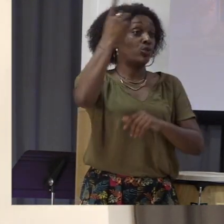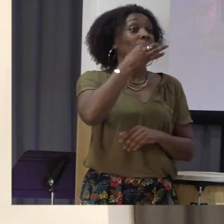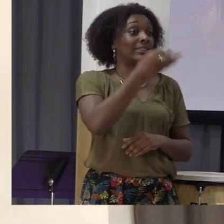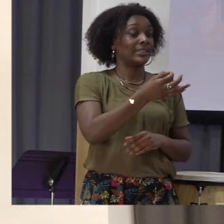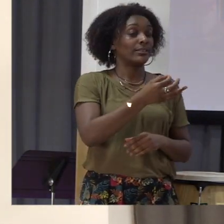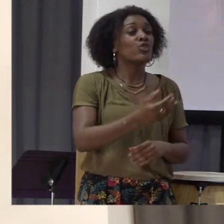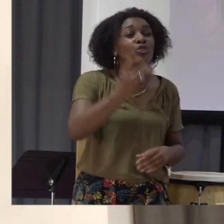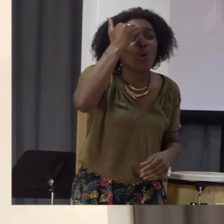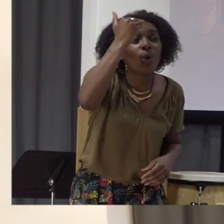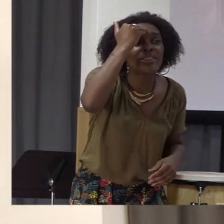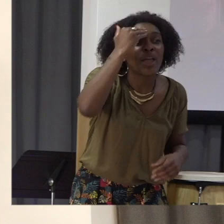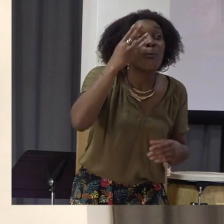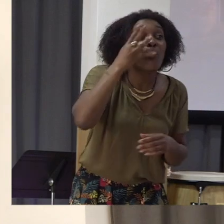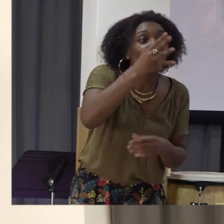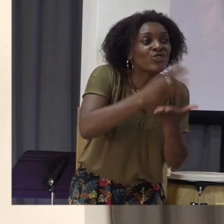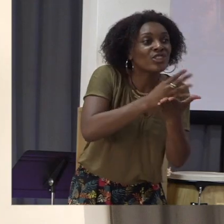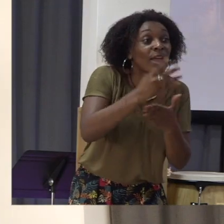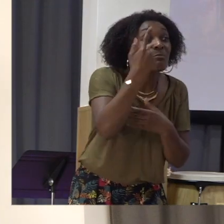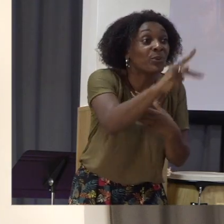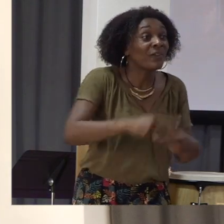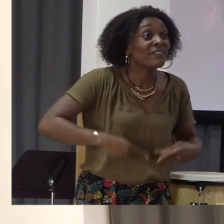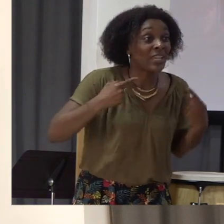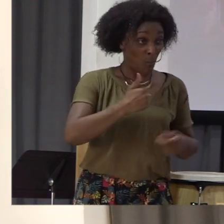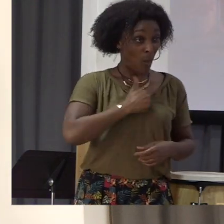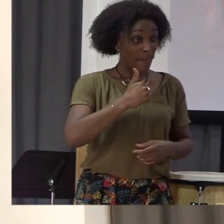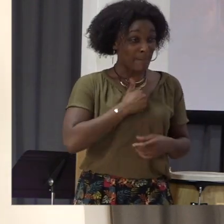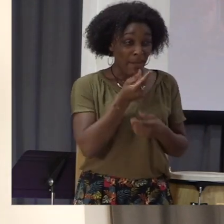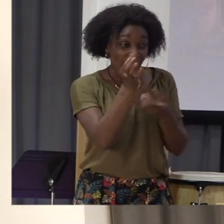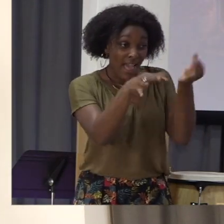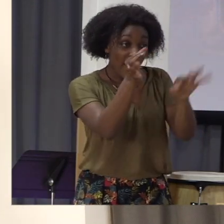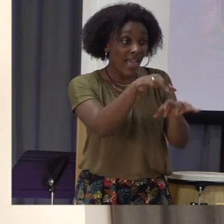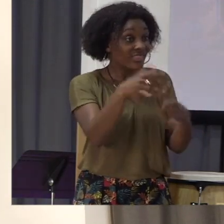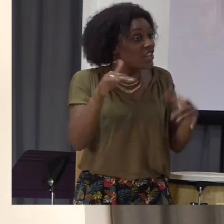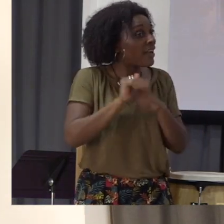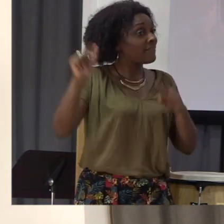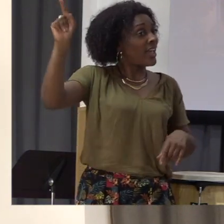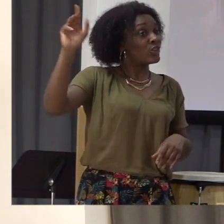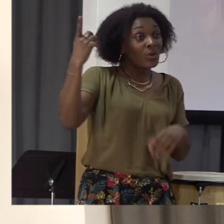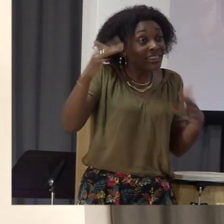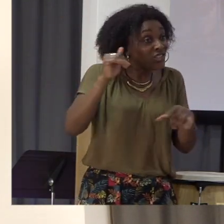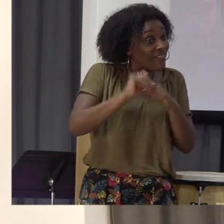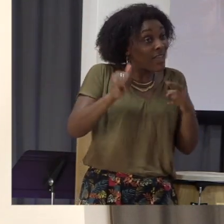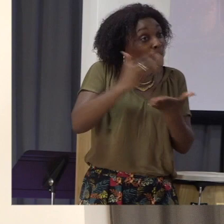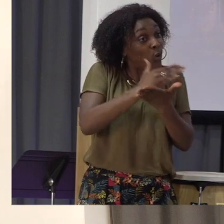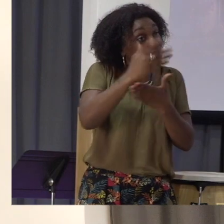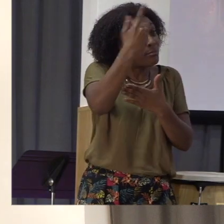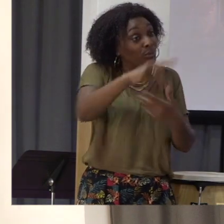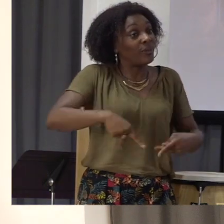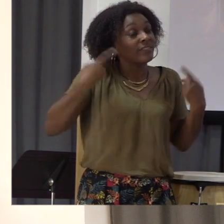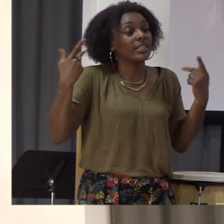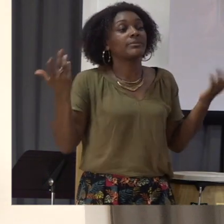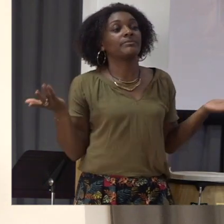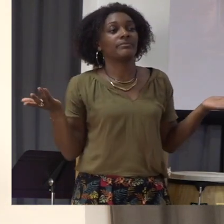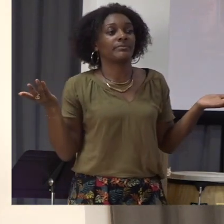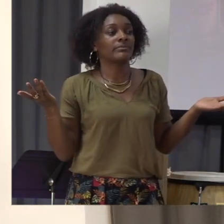je connais les projets que j'ai formés, c'est déjà du fait, c'est déjà ce qui a déjà été fait dans le plan de